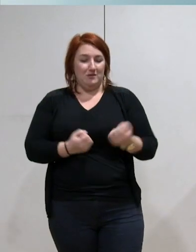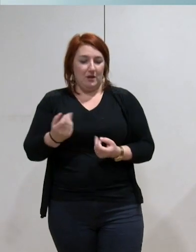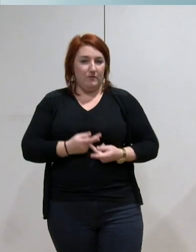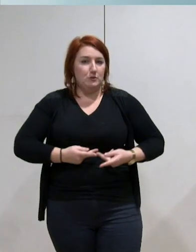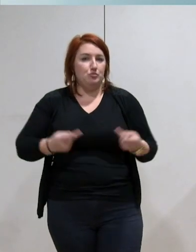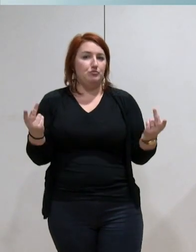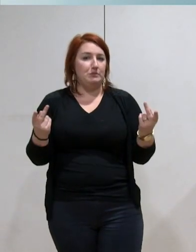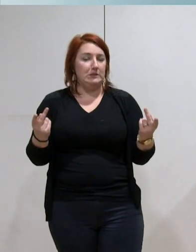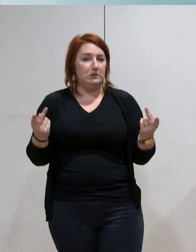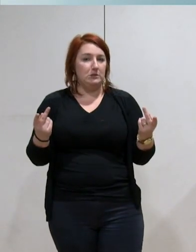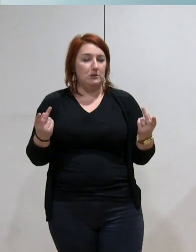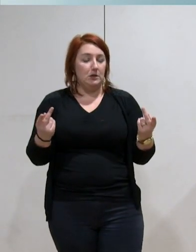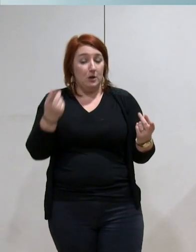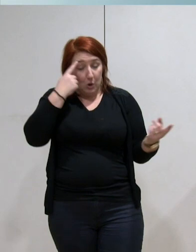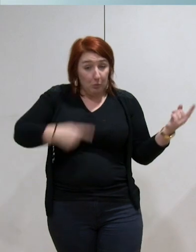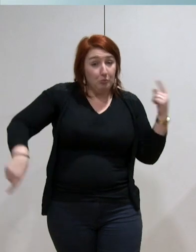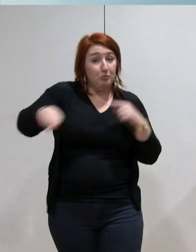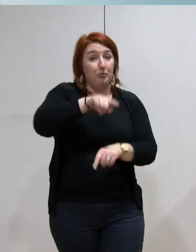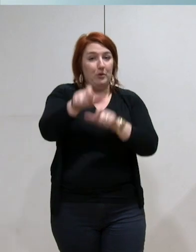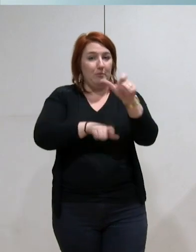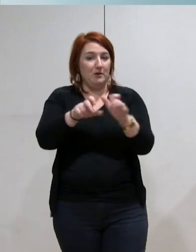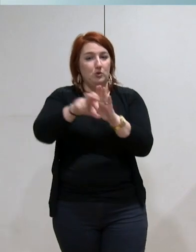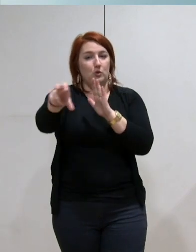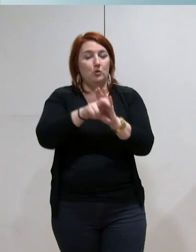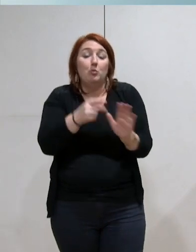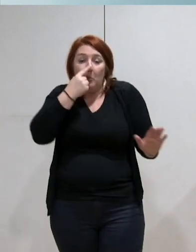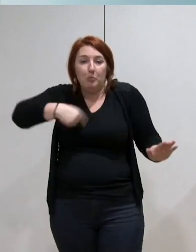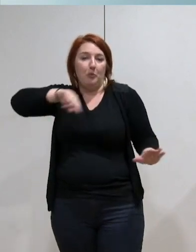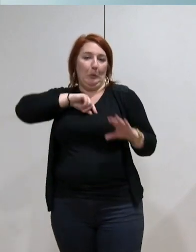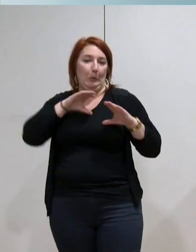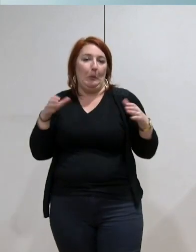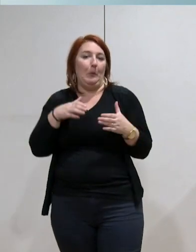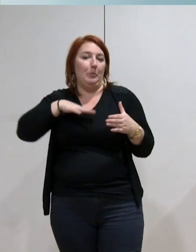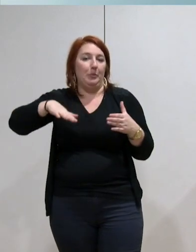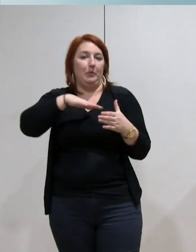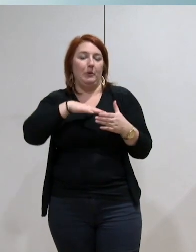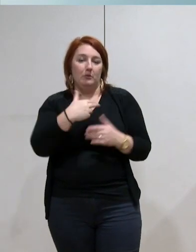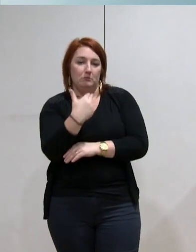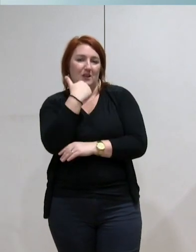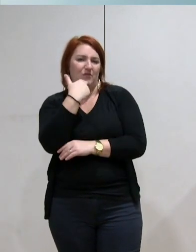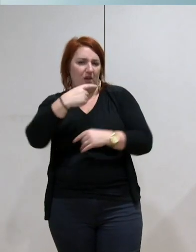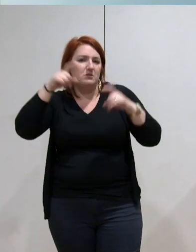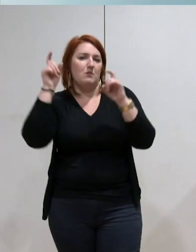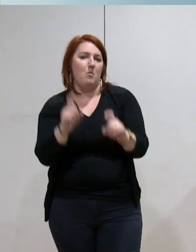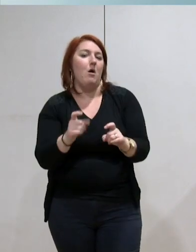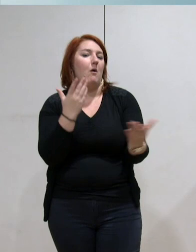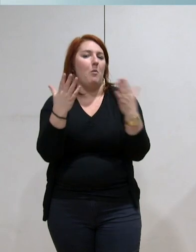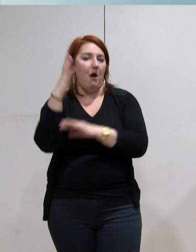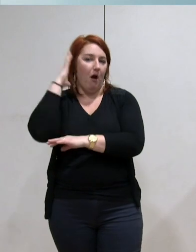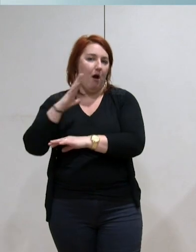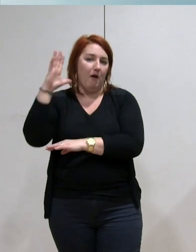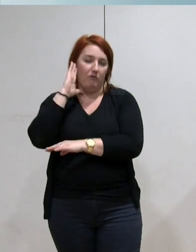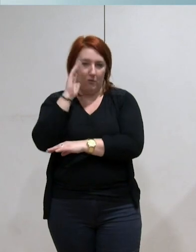que le service public rendu au grenoblois à nos yeux et moins efficient et moins important qu'auparavant nous nous